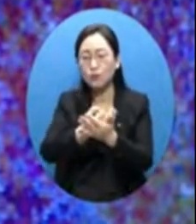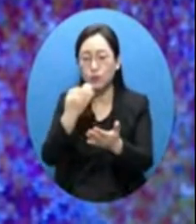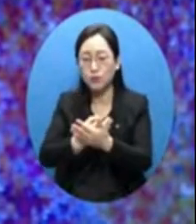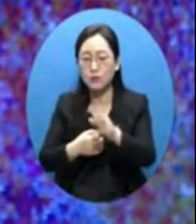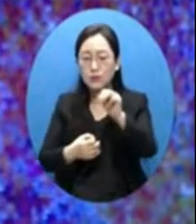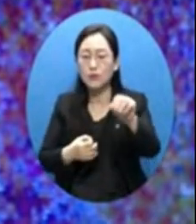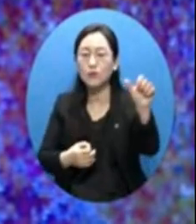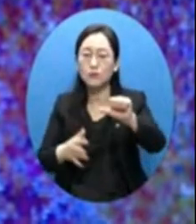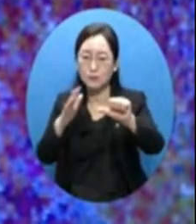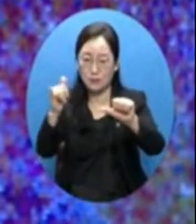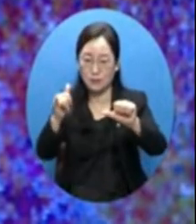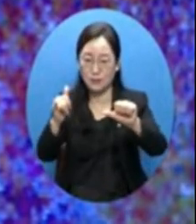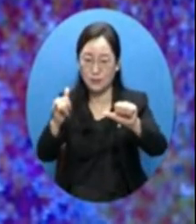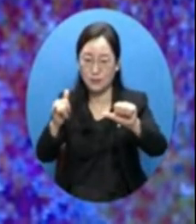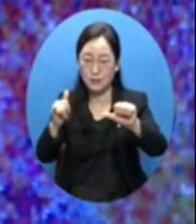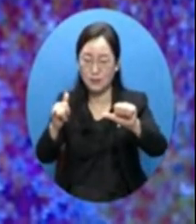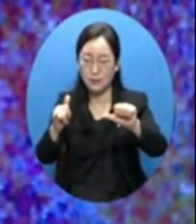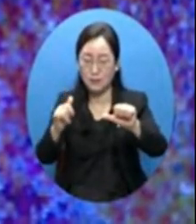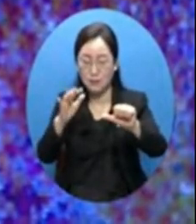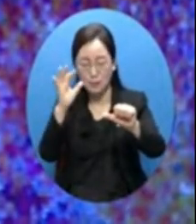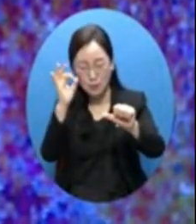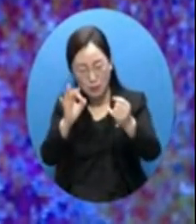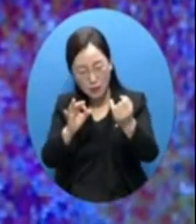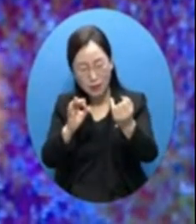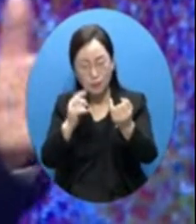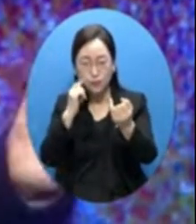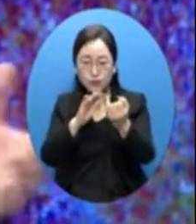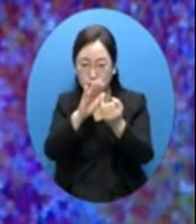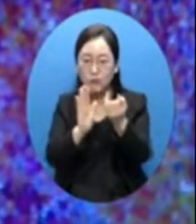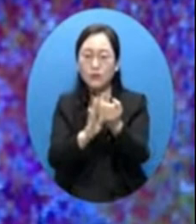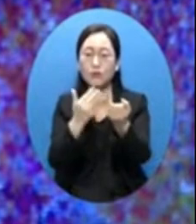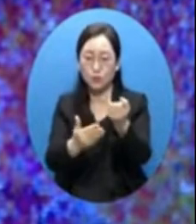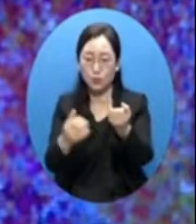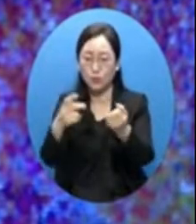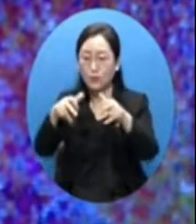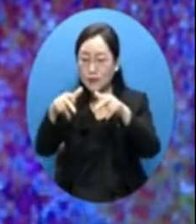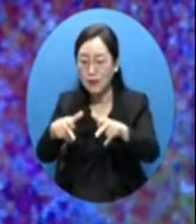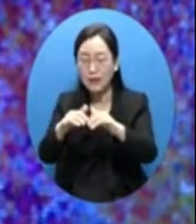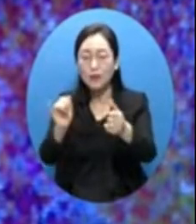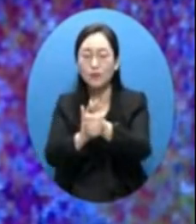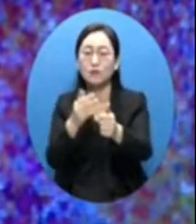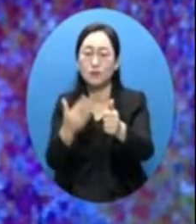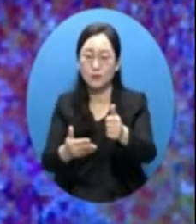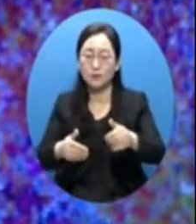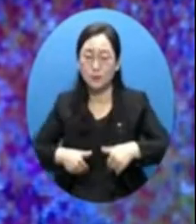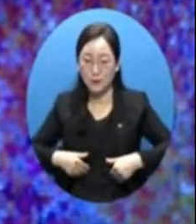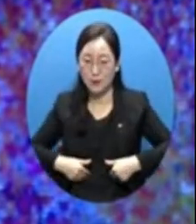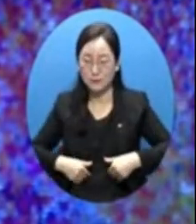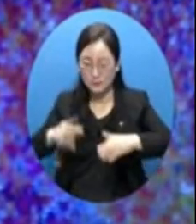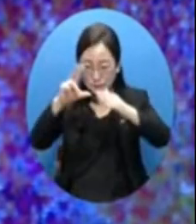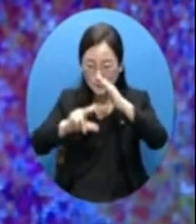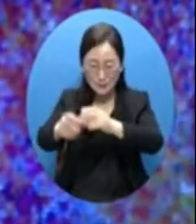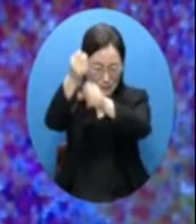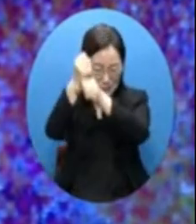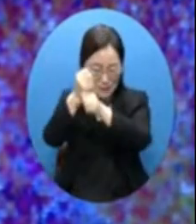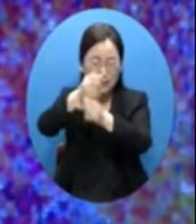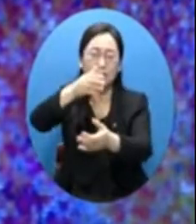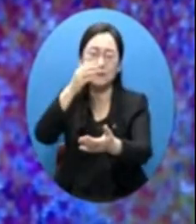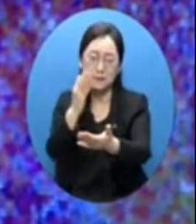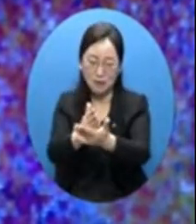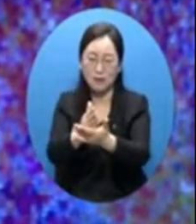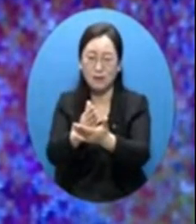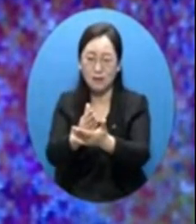어려움에 처한 미혼모들을 우리가 돌봐야 되는 것입니다. 우리들이 장애인을 돌봐야 됩니다. 더 이상 지하철에 나가서 시위하지 않도록